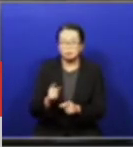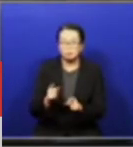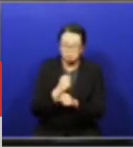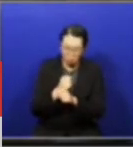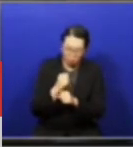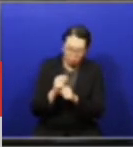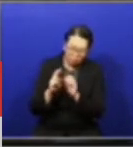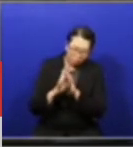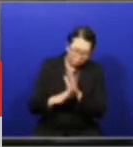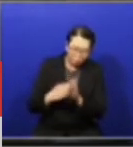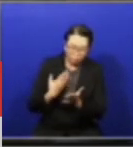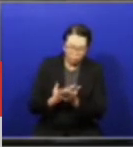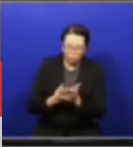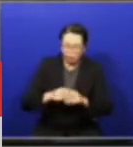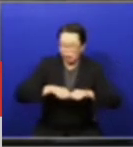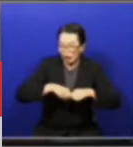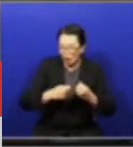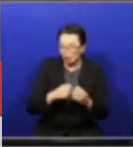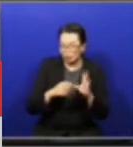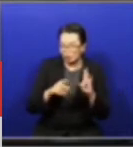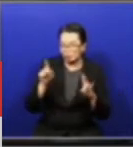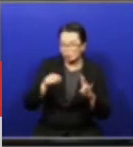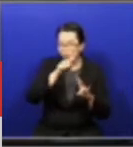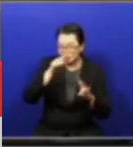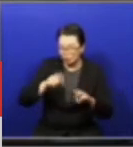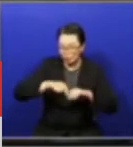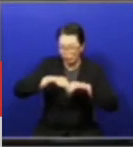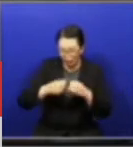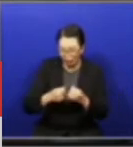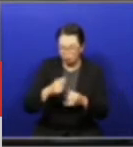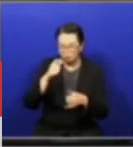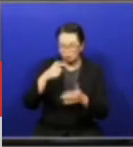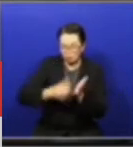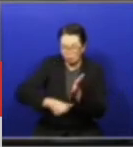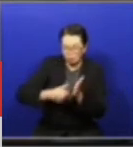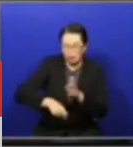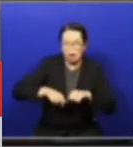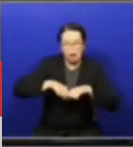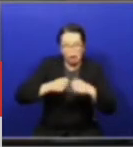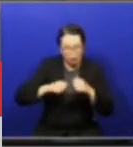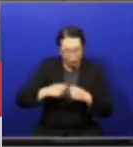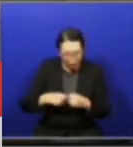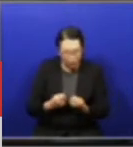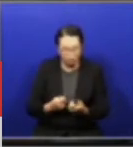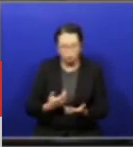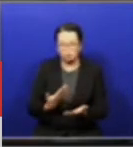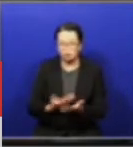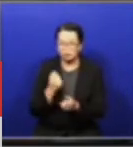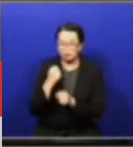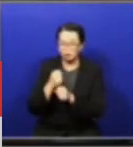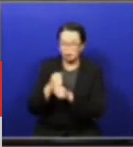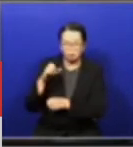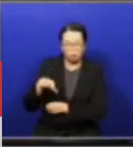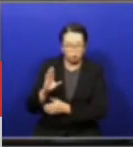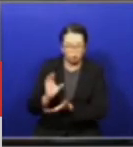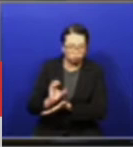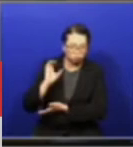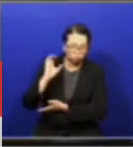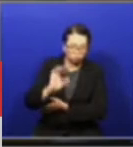ถูกหักภาษี 7% นิติบุคคล 3% 5% เป็นพนักงานบริษัทยังถูกหักประกันสังคมสมทบเข้าไปอีก